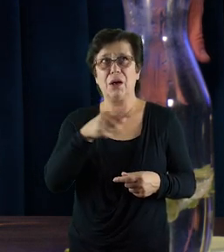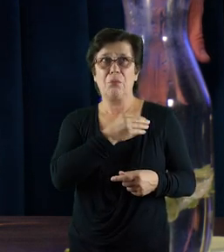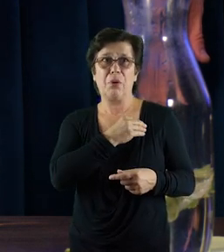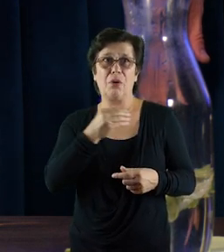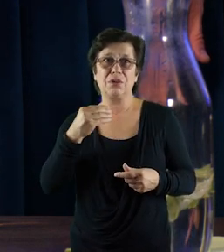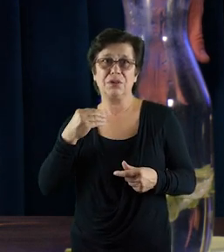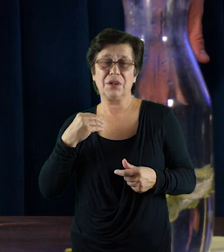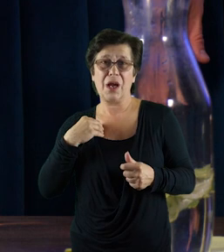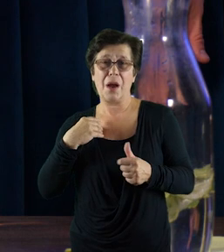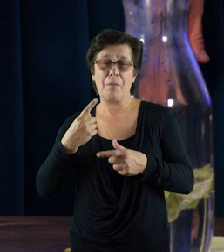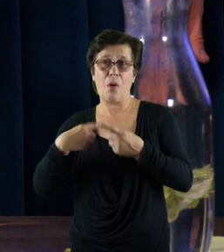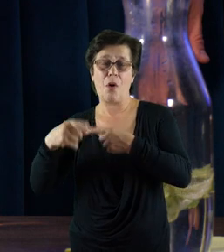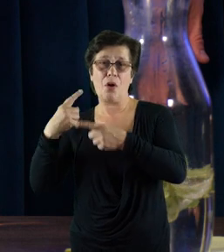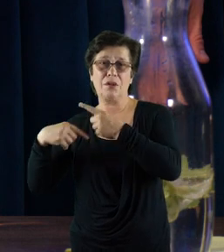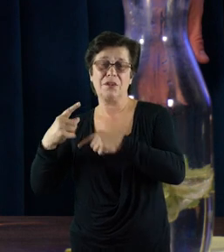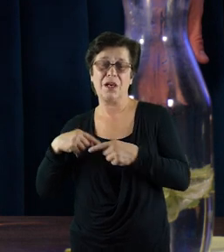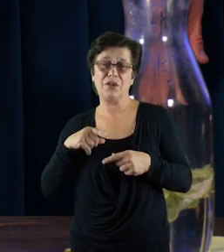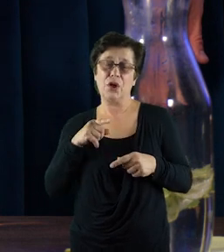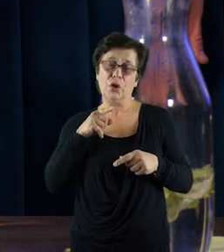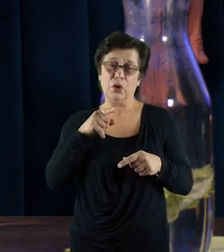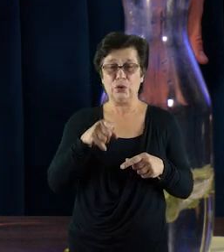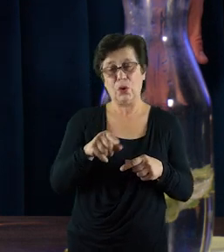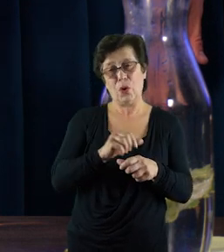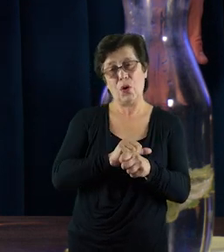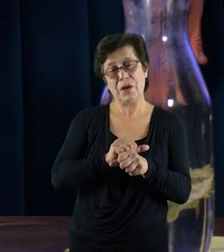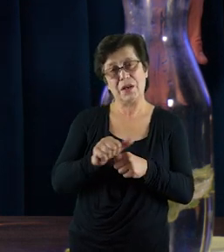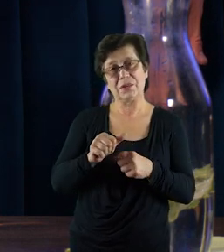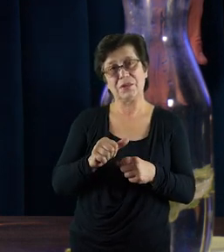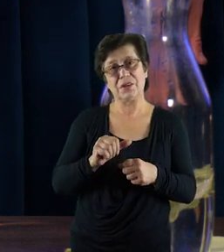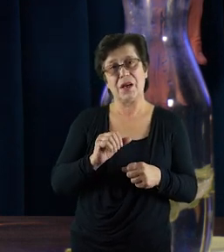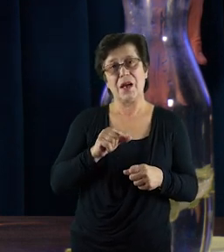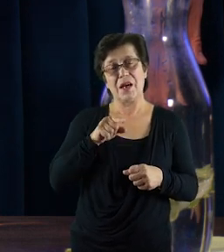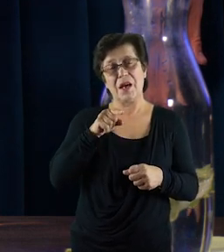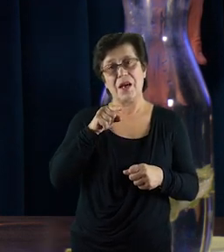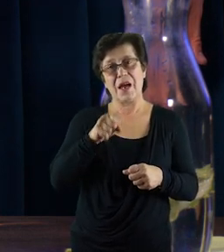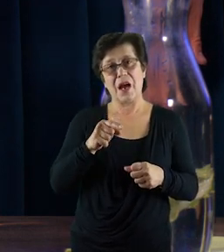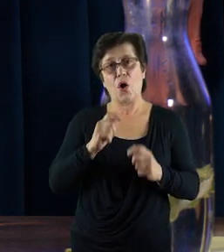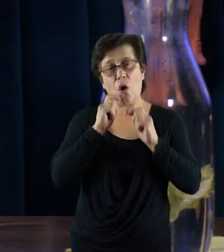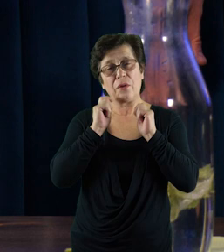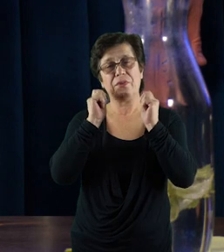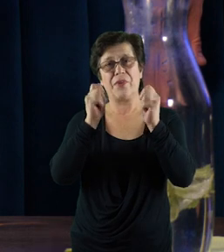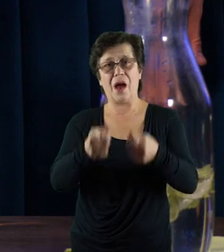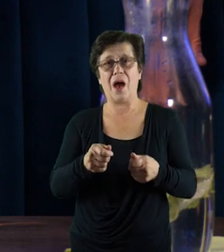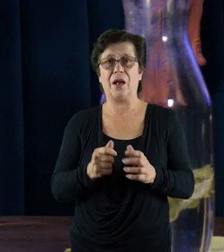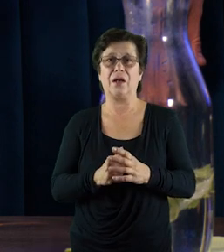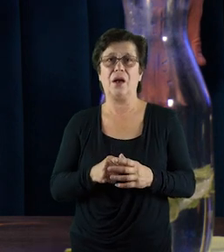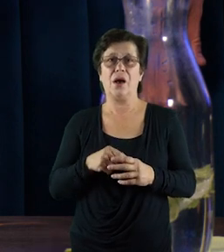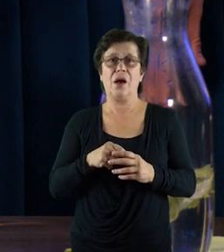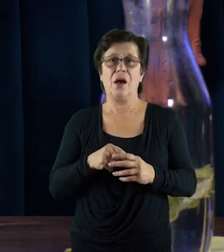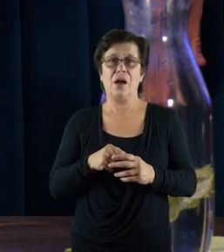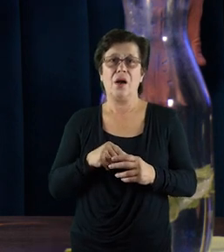jest pewnym rodzajem jego natchnienia, że to jest po prostu jego dar, jego tożsamość, że on się z